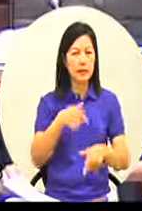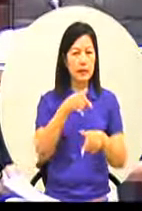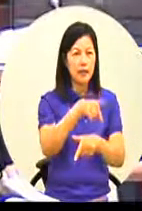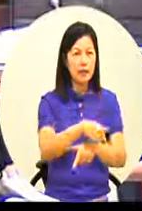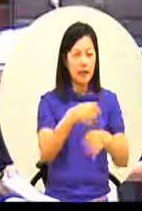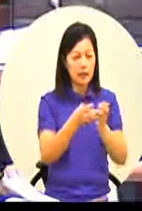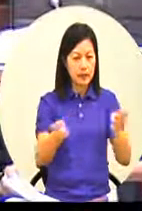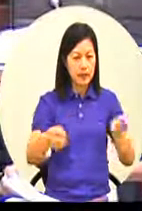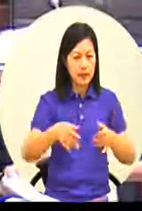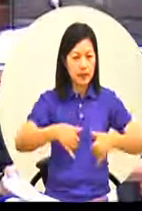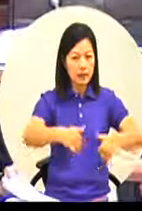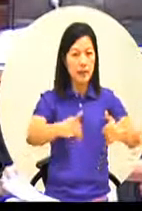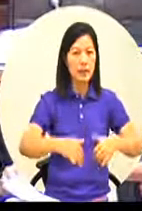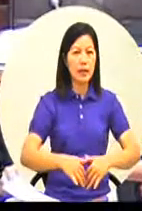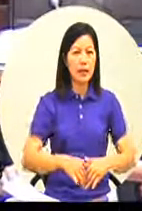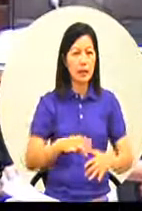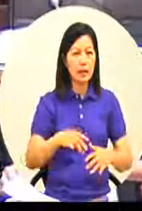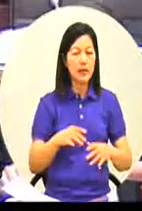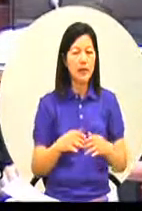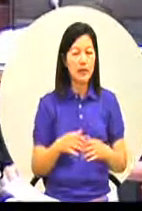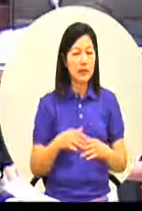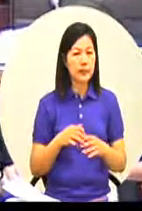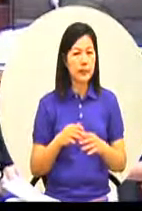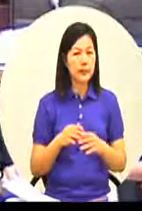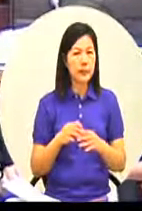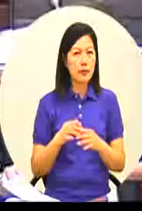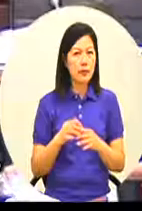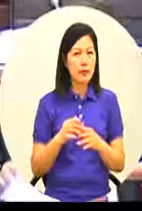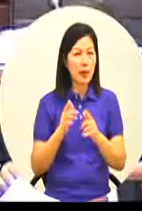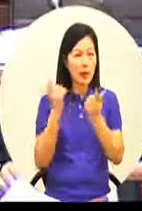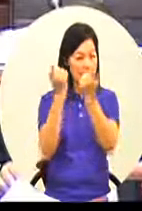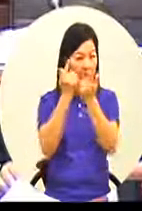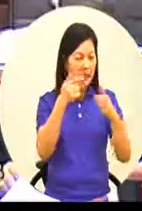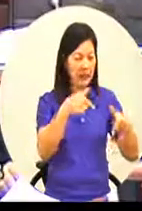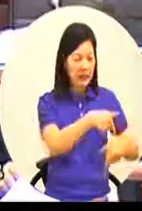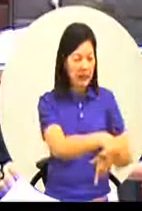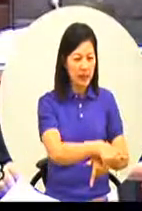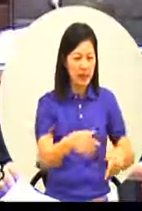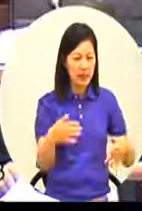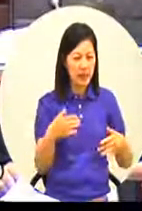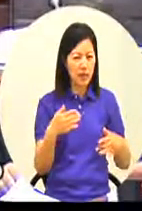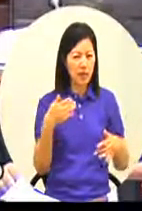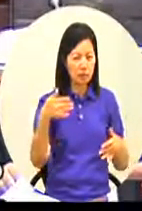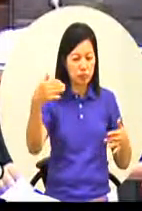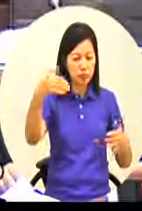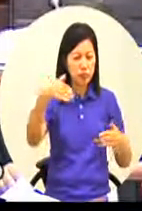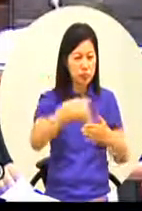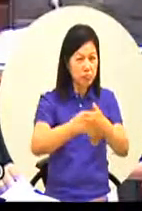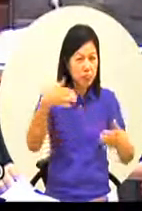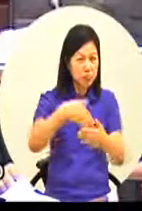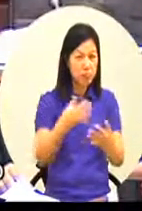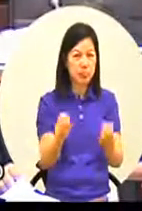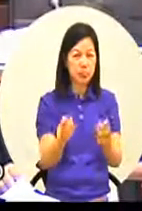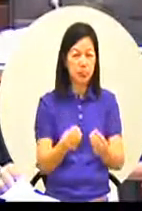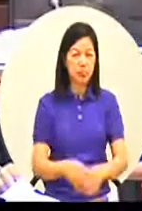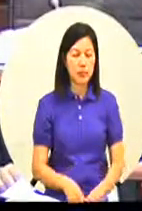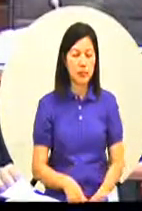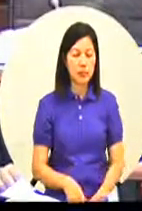哈，不管是向南还是向北，拢无通路嘛。啊，所以议员要建议来做开辟